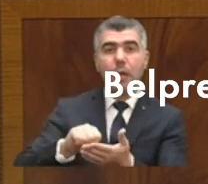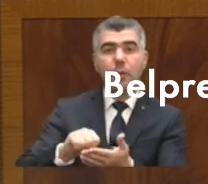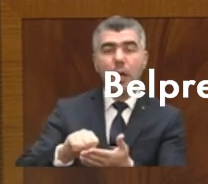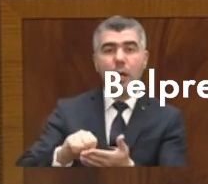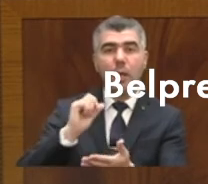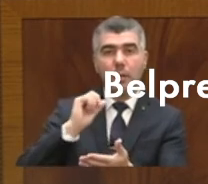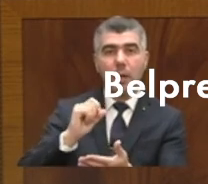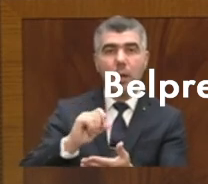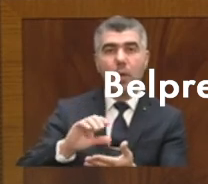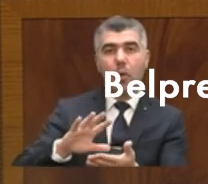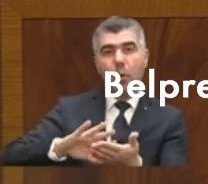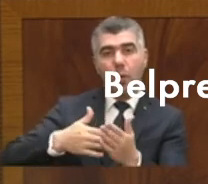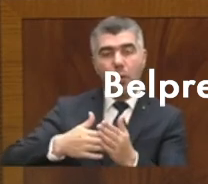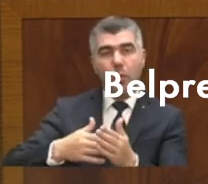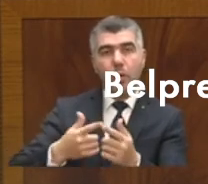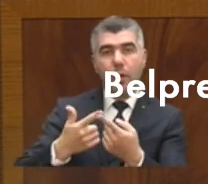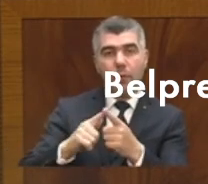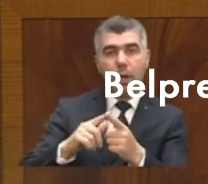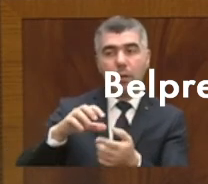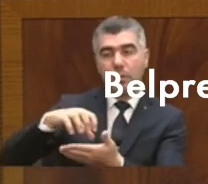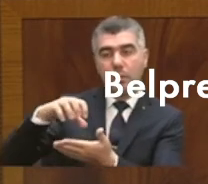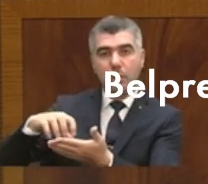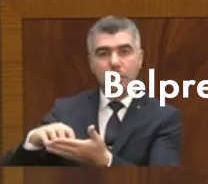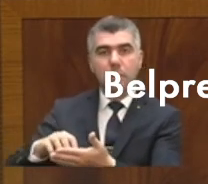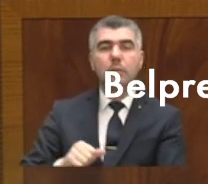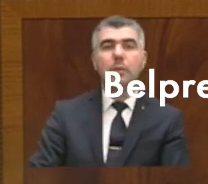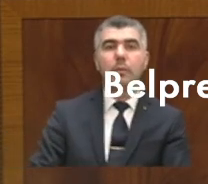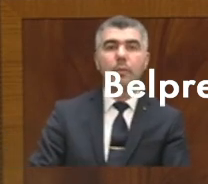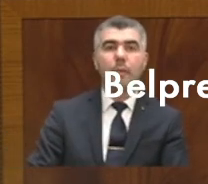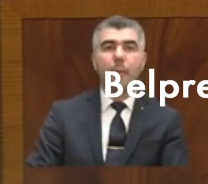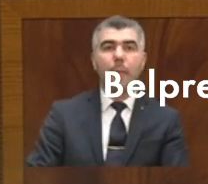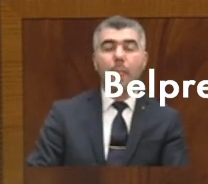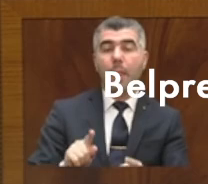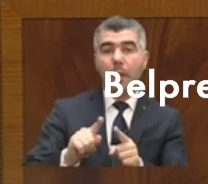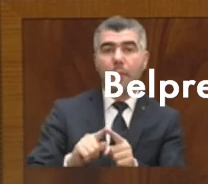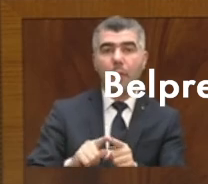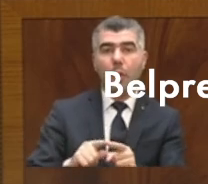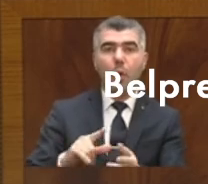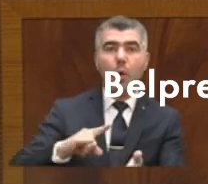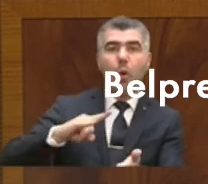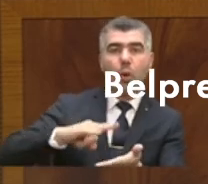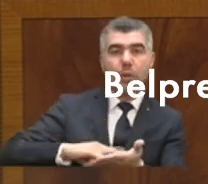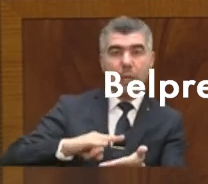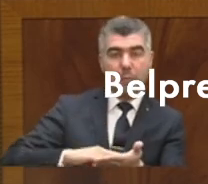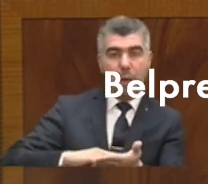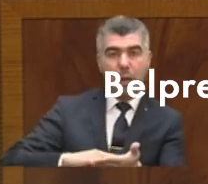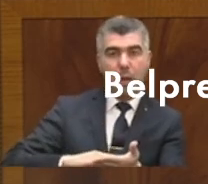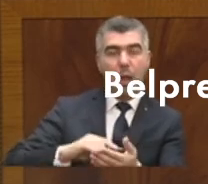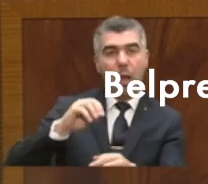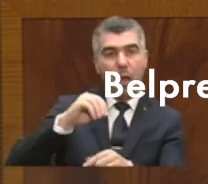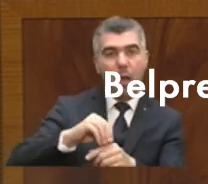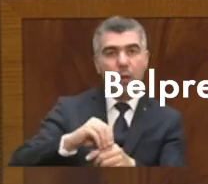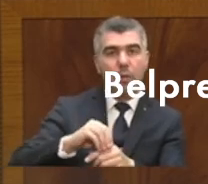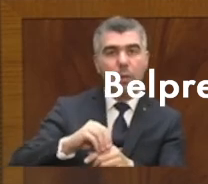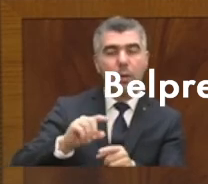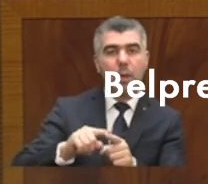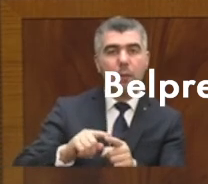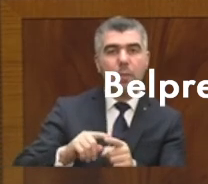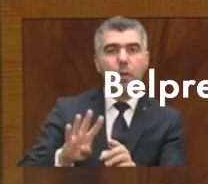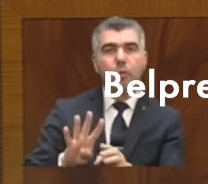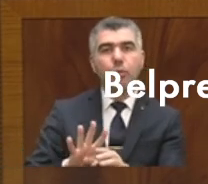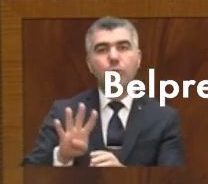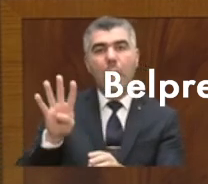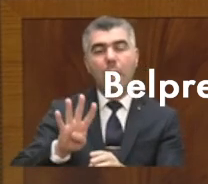بالنسبة لمدينة طنجة والأحواض ديال طنجة. عندنا نظام ديال الحسيمة، وعندنا كذلك مدن الشرق